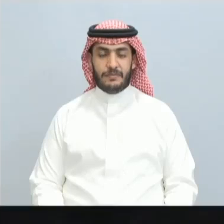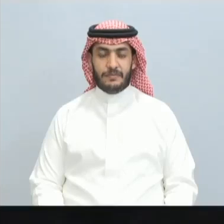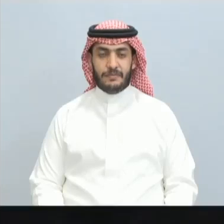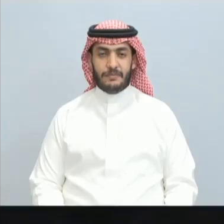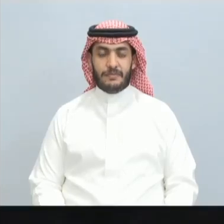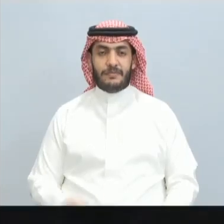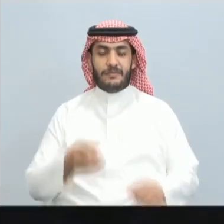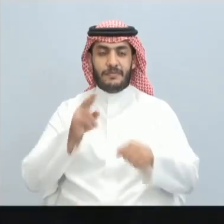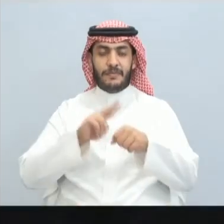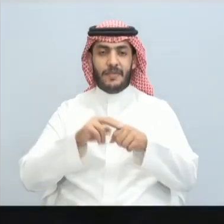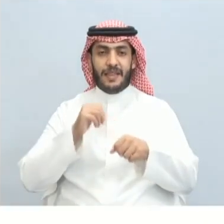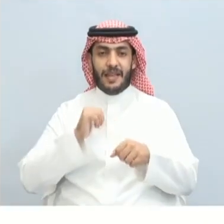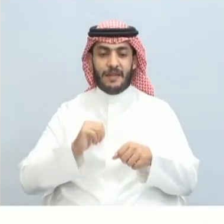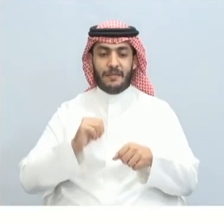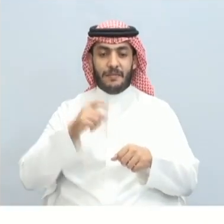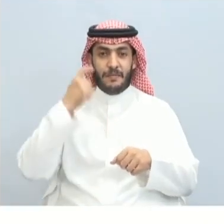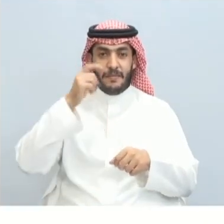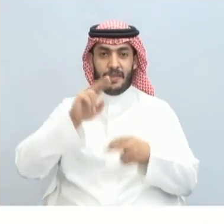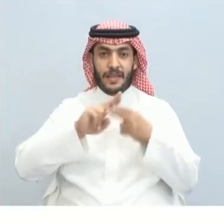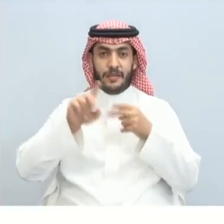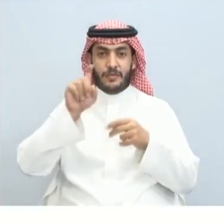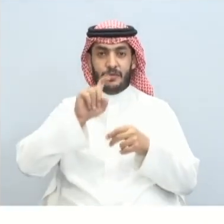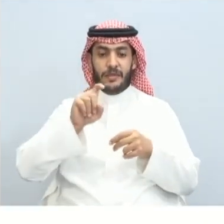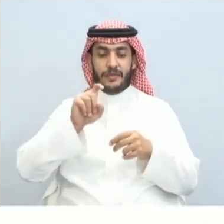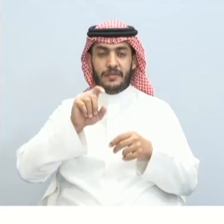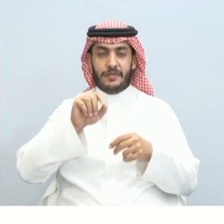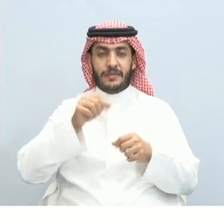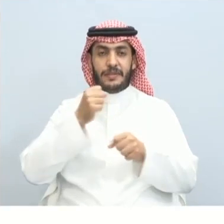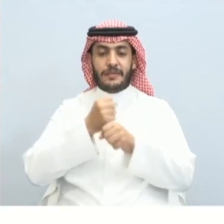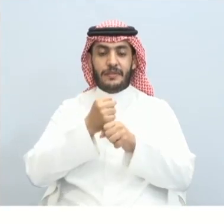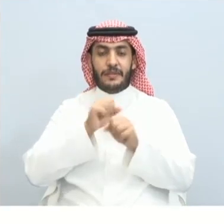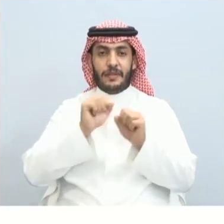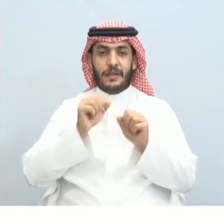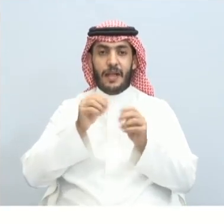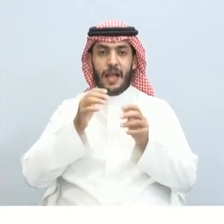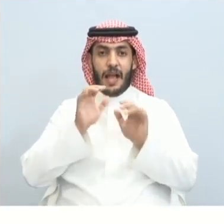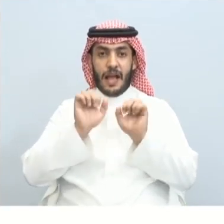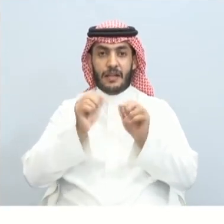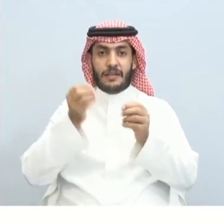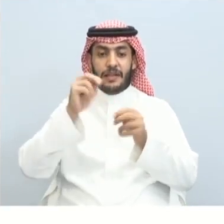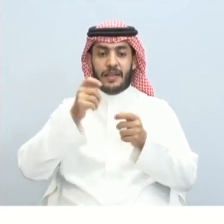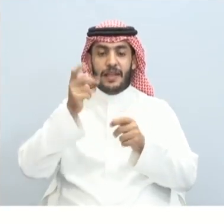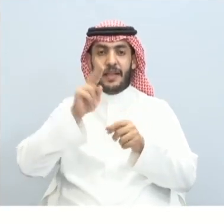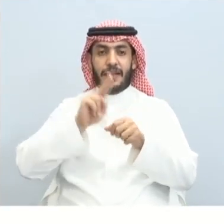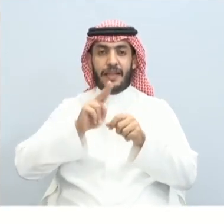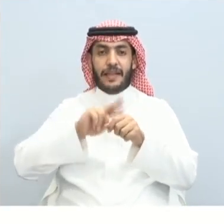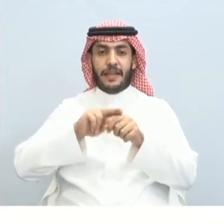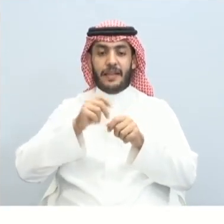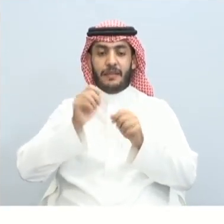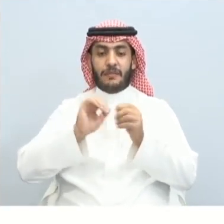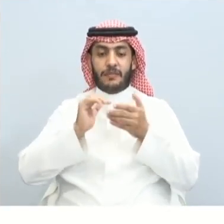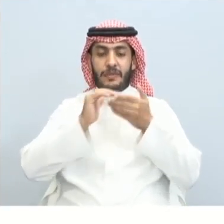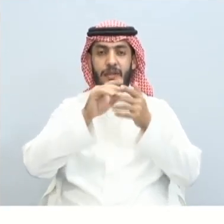الان نعود اليكم يا احبتي هل فكرتم في هذا السؤال نستعمل خاصيه اكثر لاعاده كتابه هذه العباره بصوره